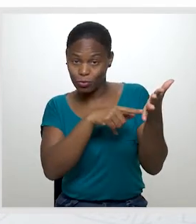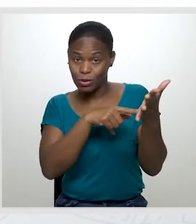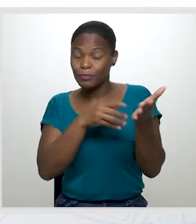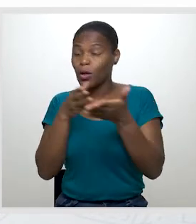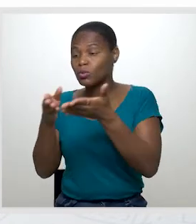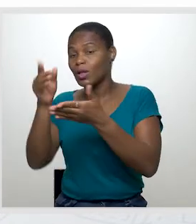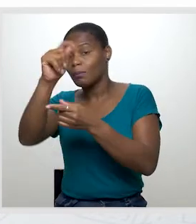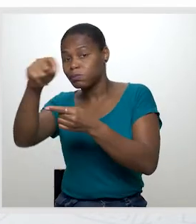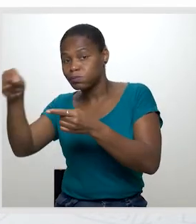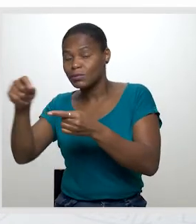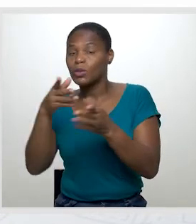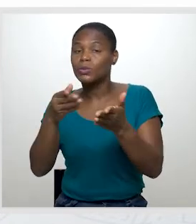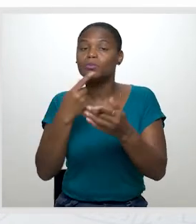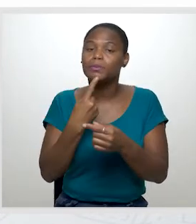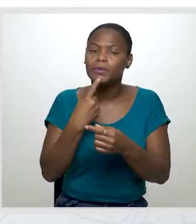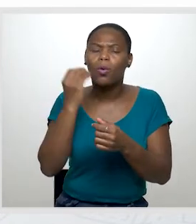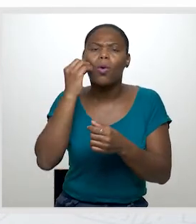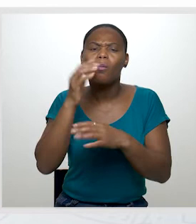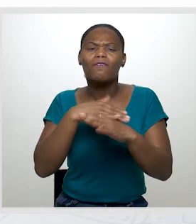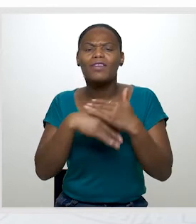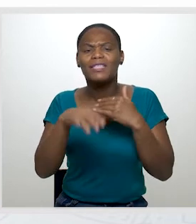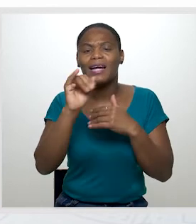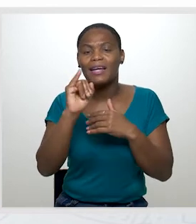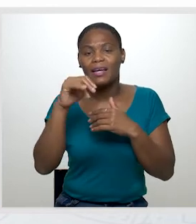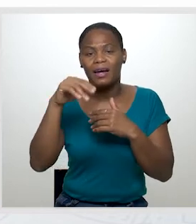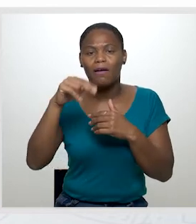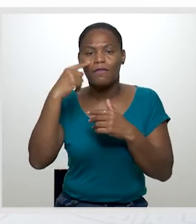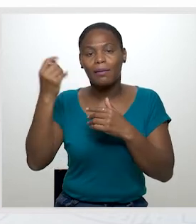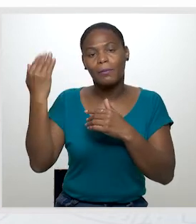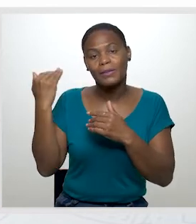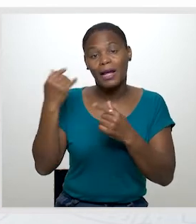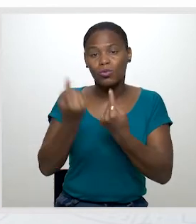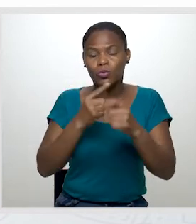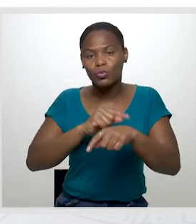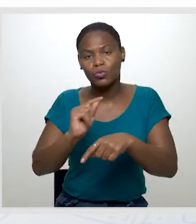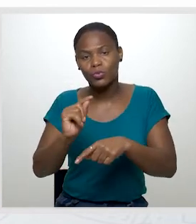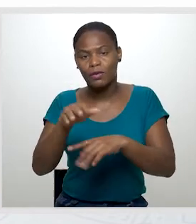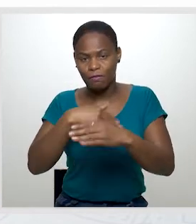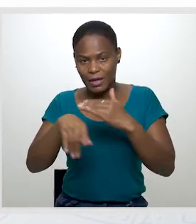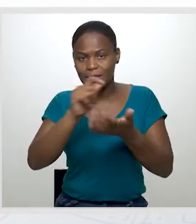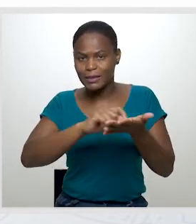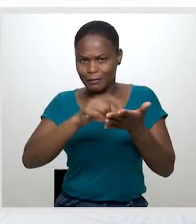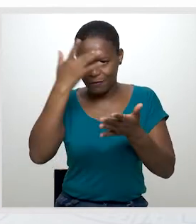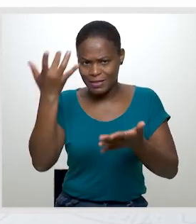comprendre la formation de l'imparfait. Je te donne quelques secondes pour le faire, c'est très facile.